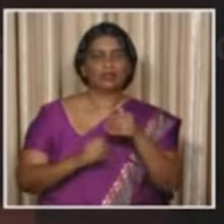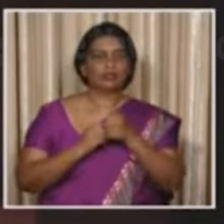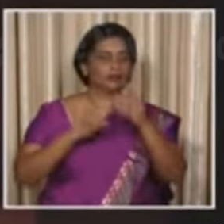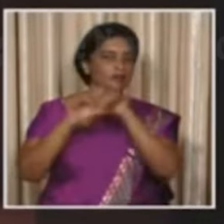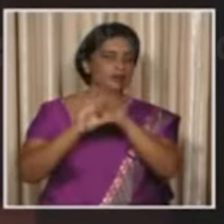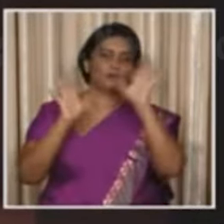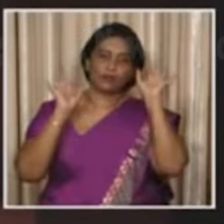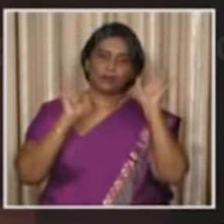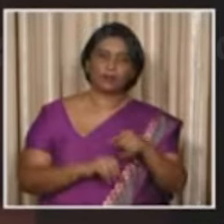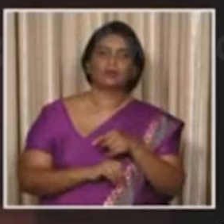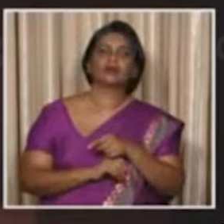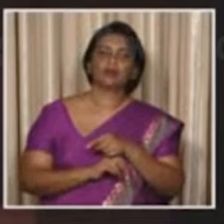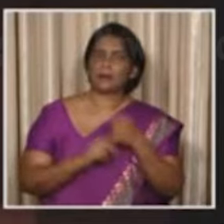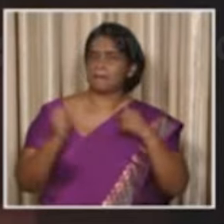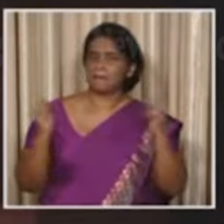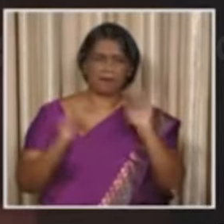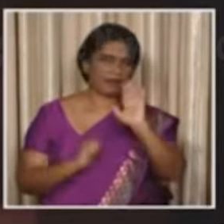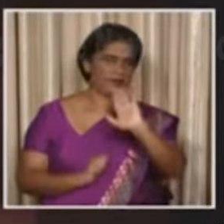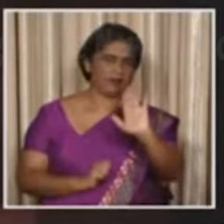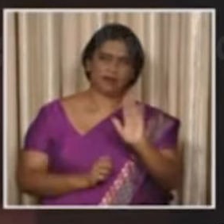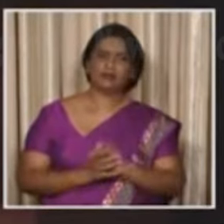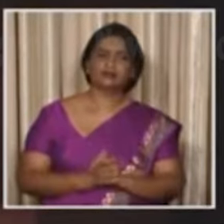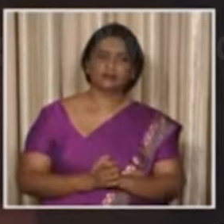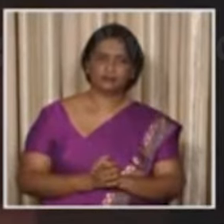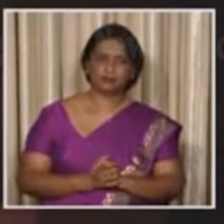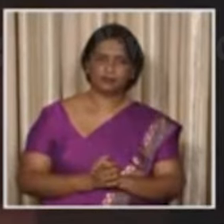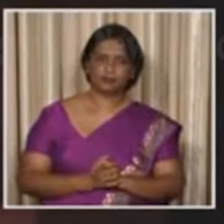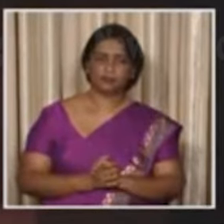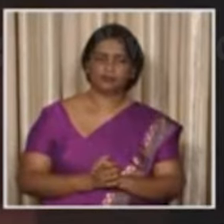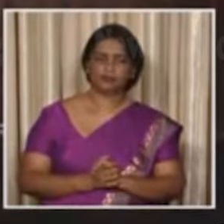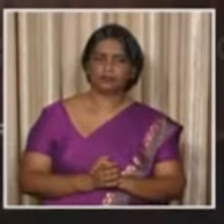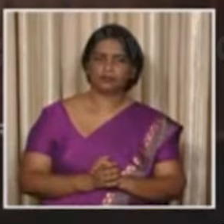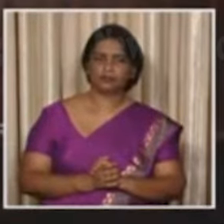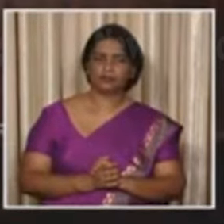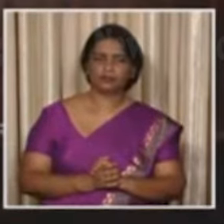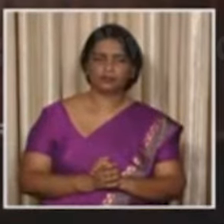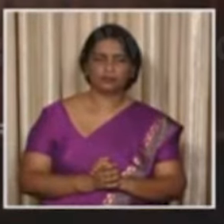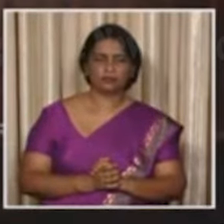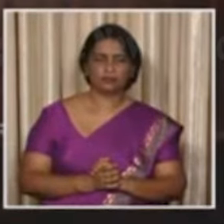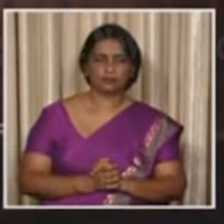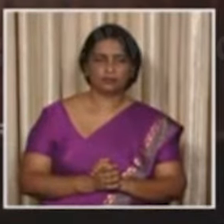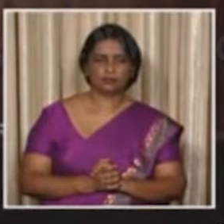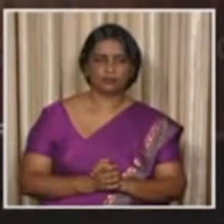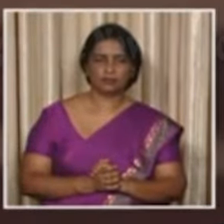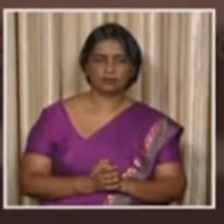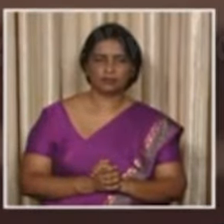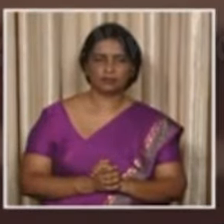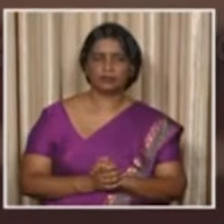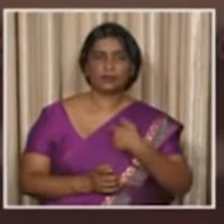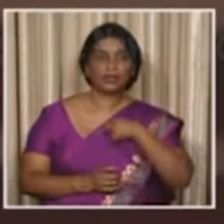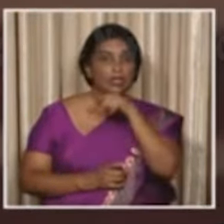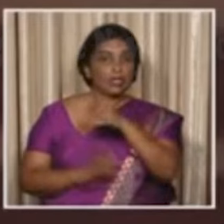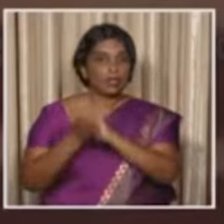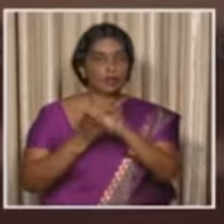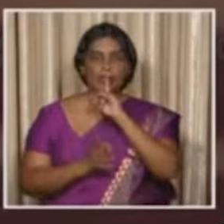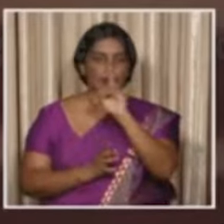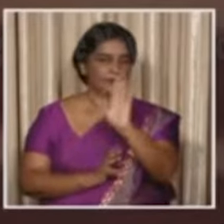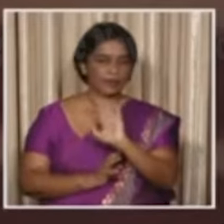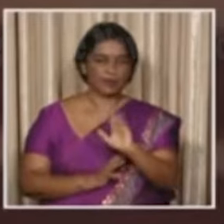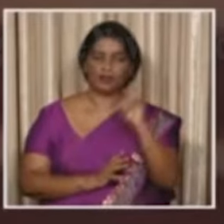නැහැ. ඒවට බය වෙන්නෙත් නැහැ. හොඳයි. ඔව් ආණ්ඩු ප්‍රස්ථාන දෙකක්. කියයි කියලා කිසිම අවස්ථාවක මම ප්‍රකාශ කරේ නැහැ.